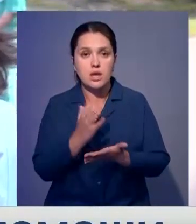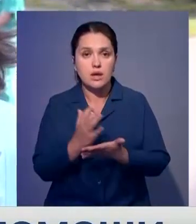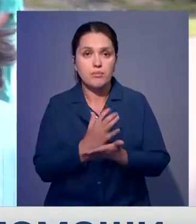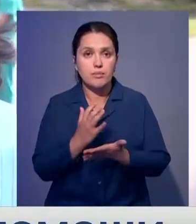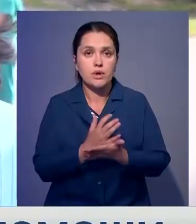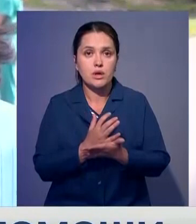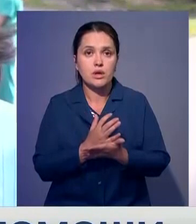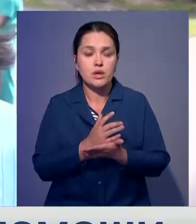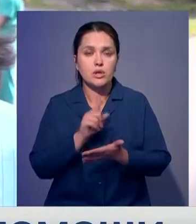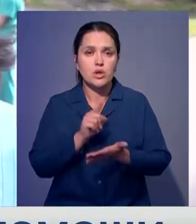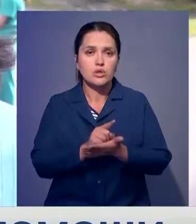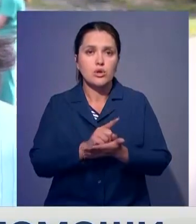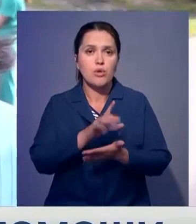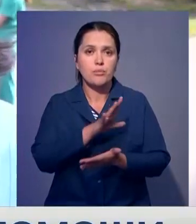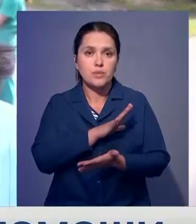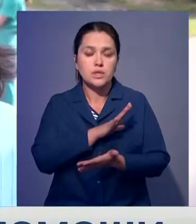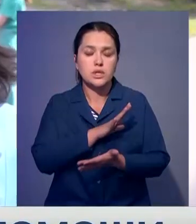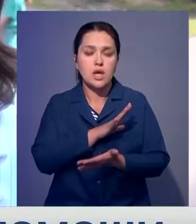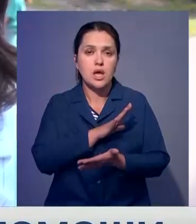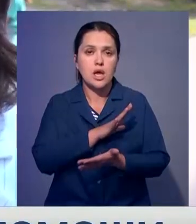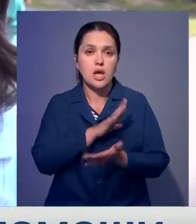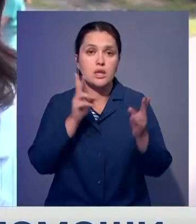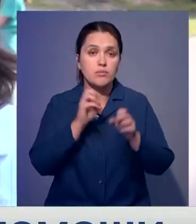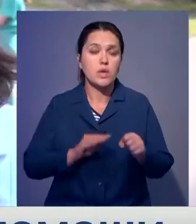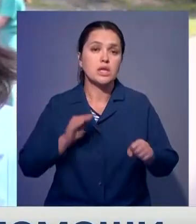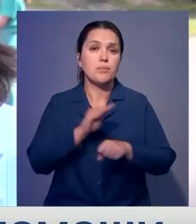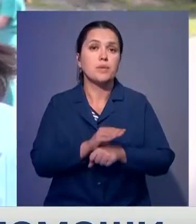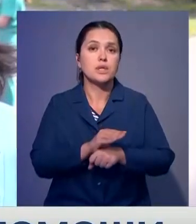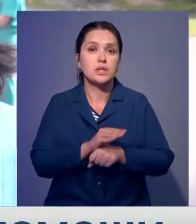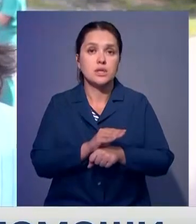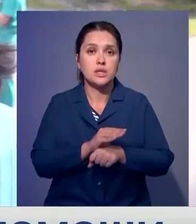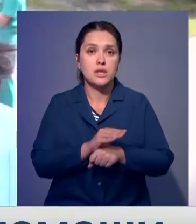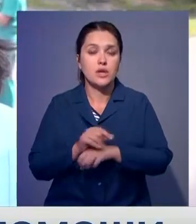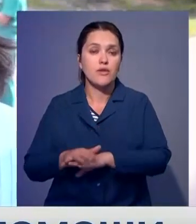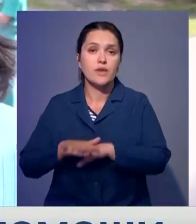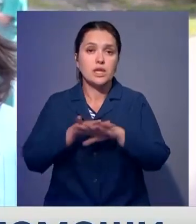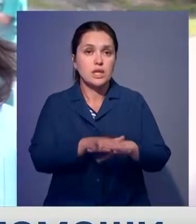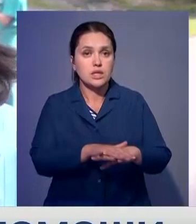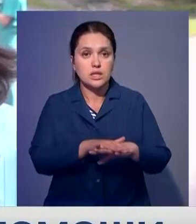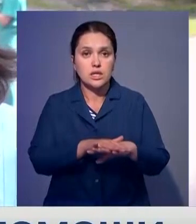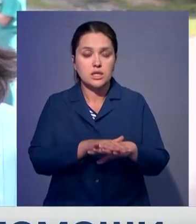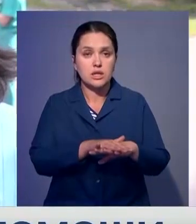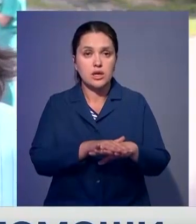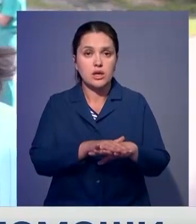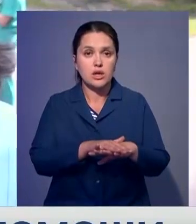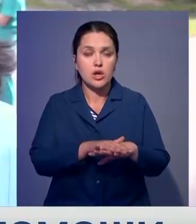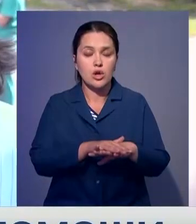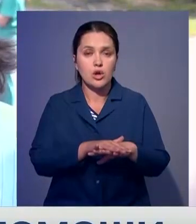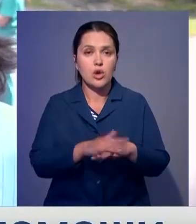я думаю, она должна быть рассмотрена. Дополнительное финансирование оснащения